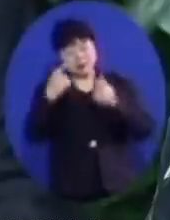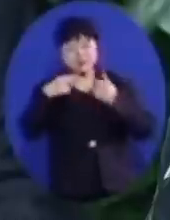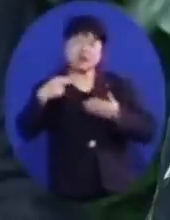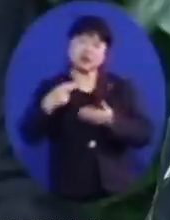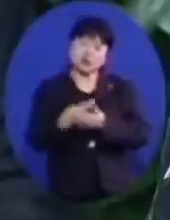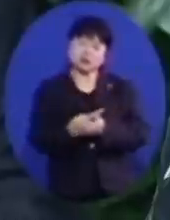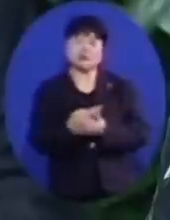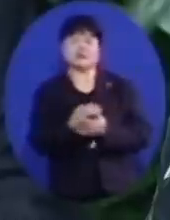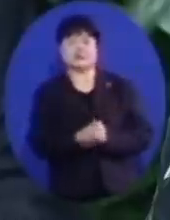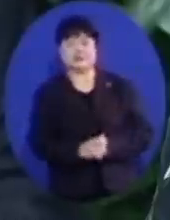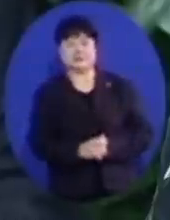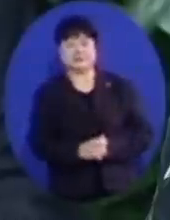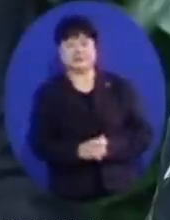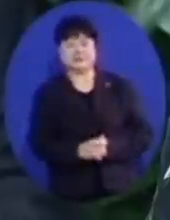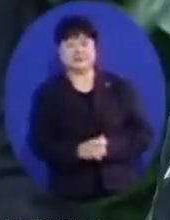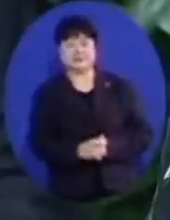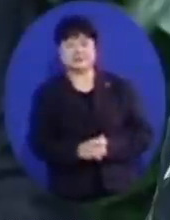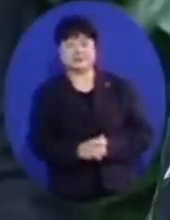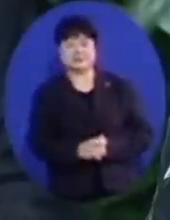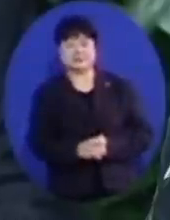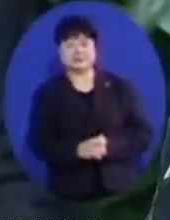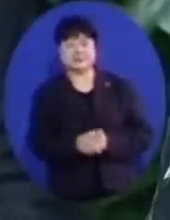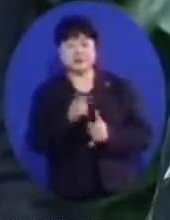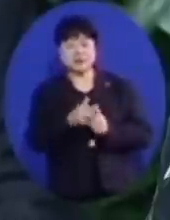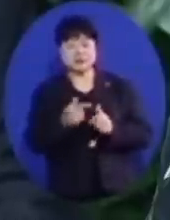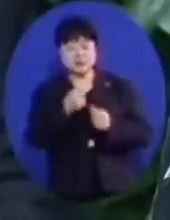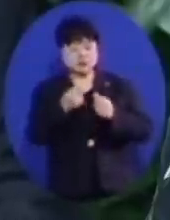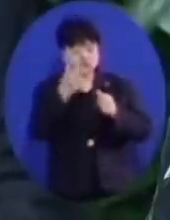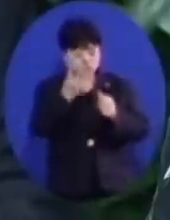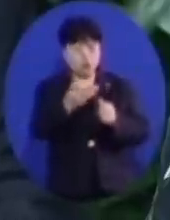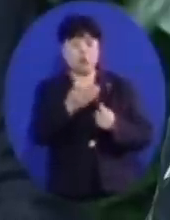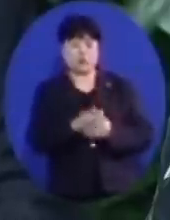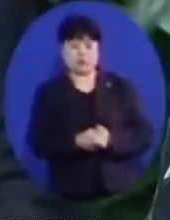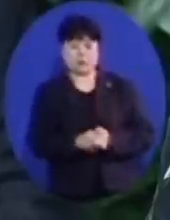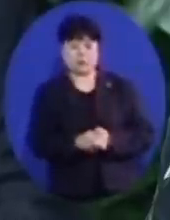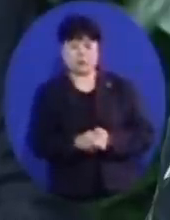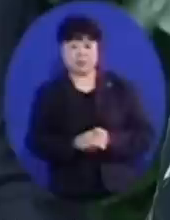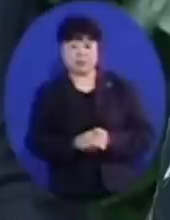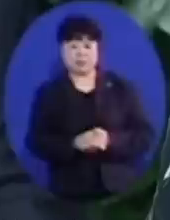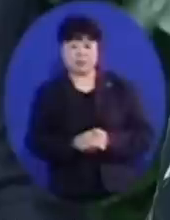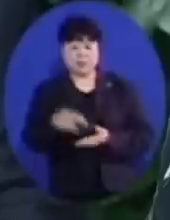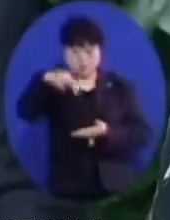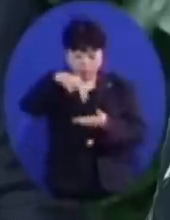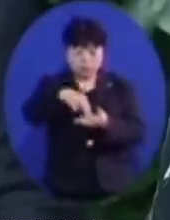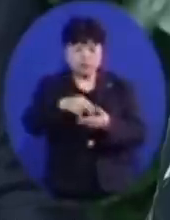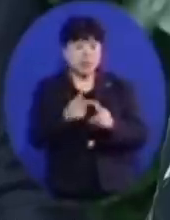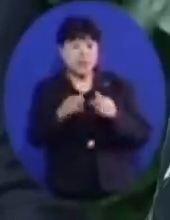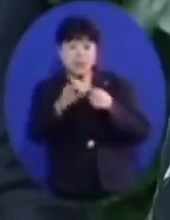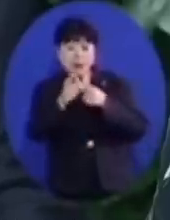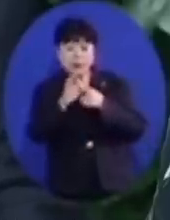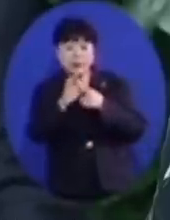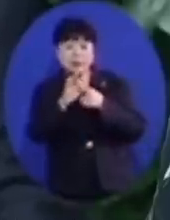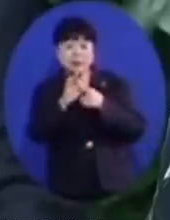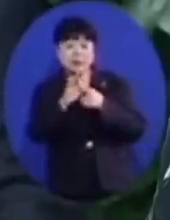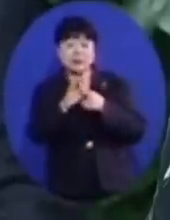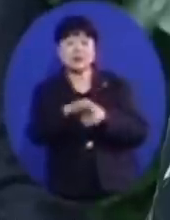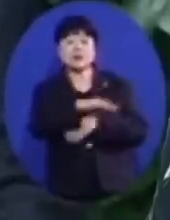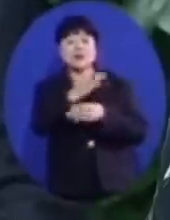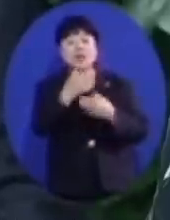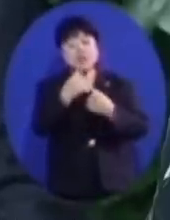넘어지오니 주 예수께서 힘을 주셔서 우리를 이렇게 세워 주지 아니하시면 우리의